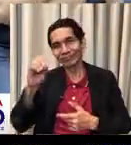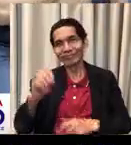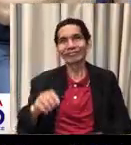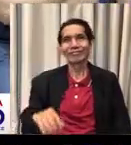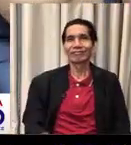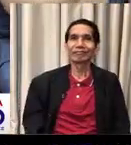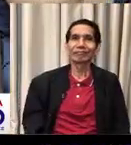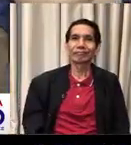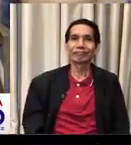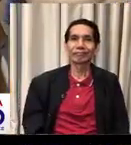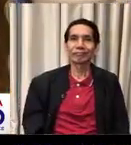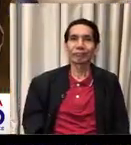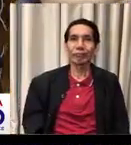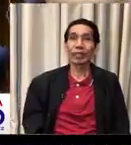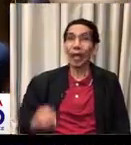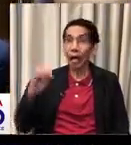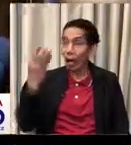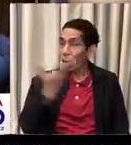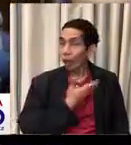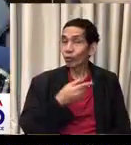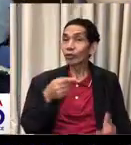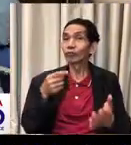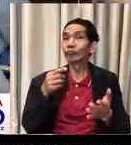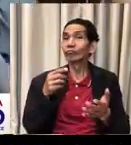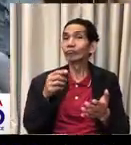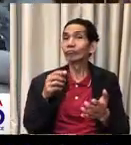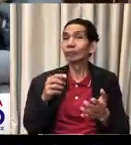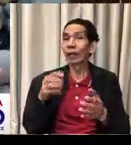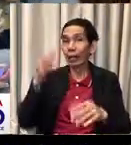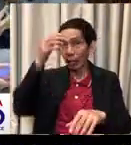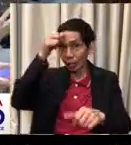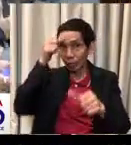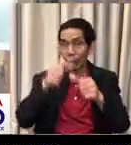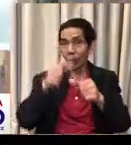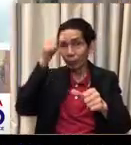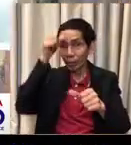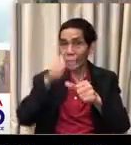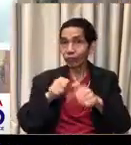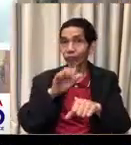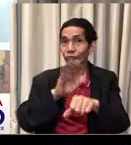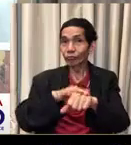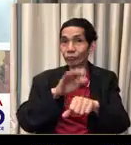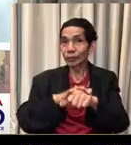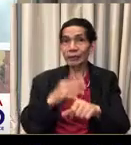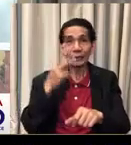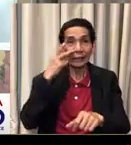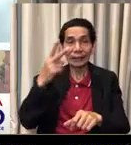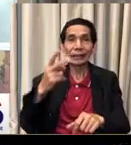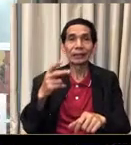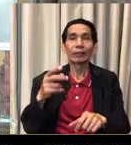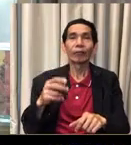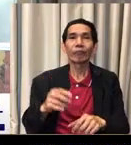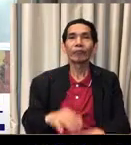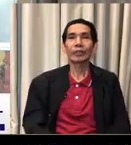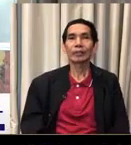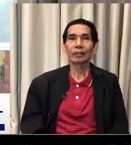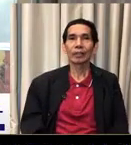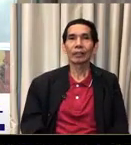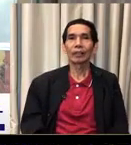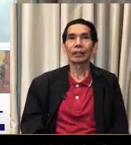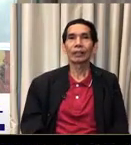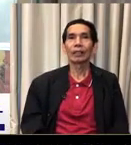Oh, yan, ha? Oh, yan ang ating paalala. Oh, eh, tingnan nyo, yan yun.